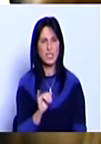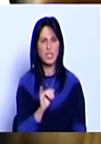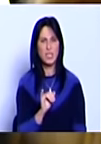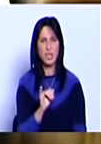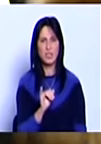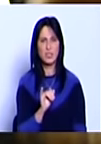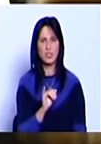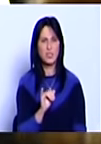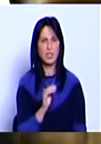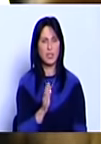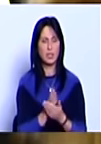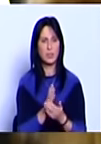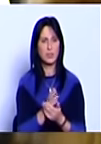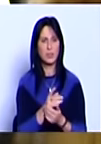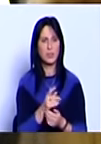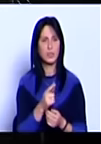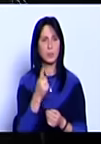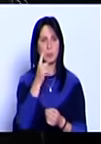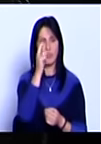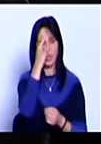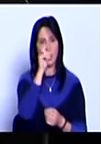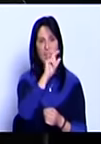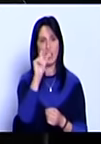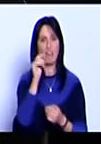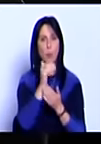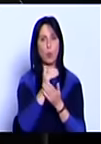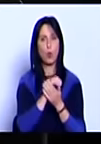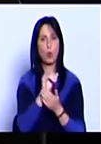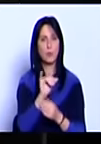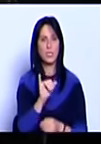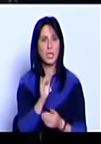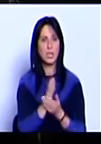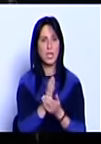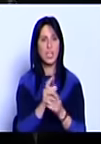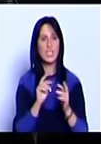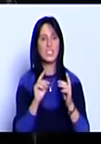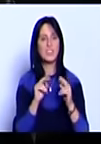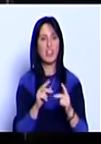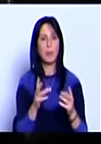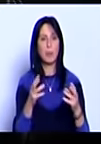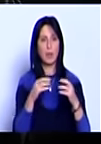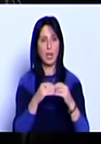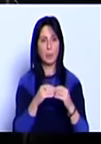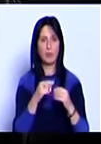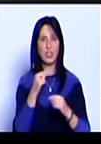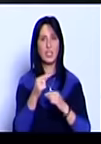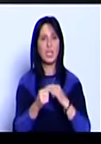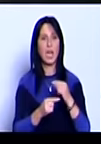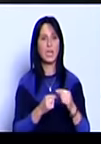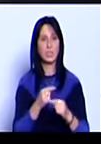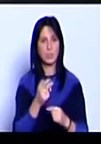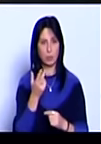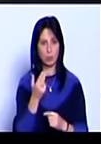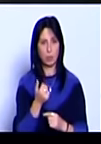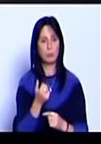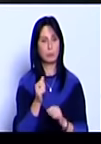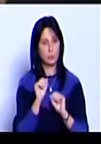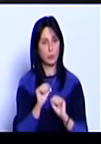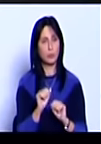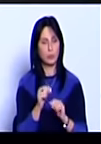ტრადიციის ეს პირველ თავში თქვენი პროგრამის, რომ ცვლილებებთან ერთად ტრადიციები უნდა